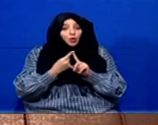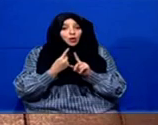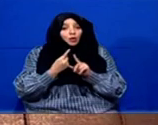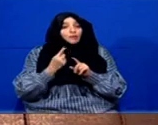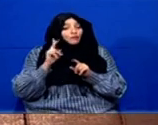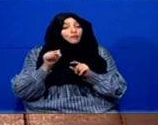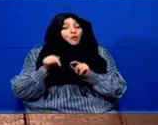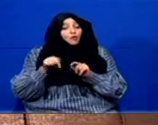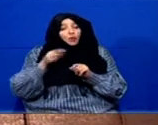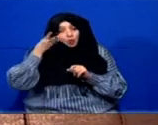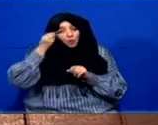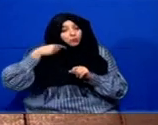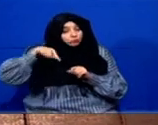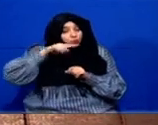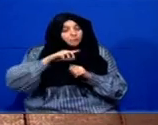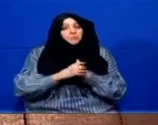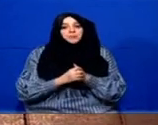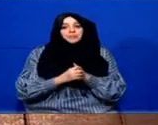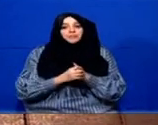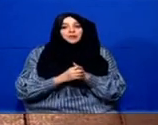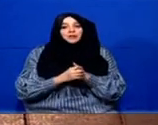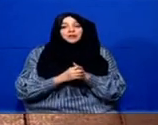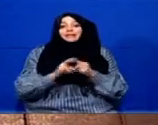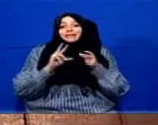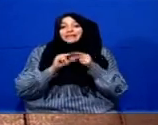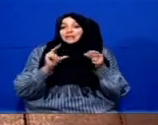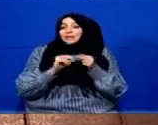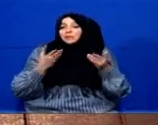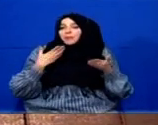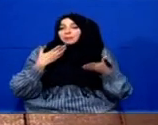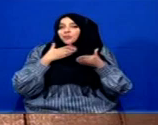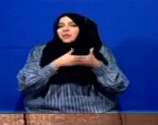نفهمها وان نبين مقاصدها